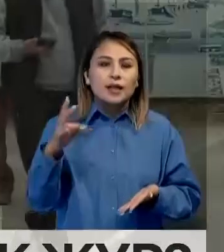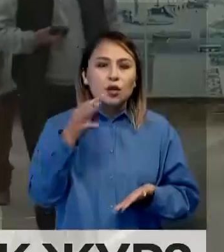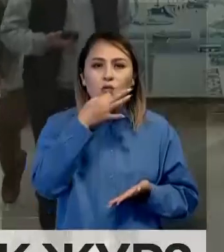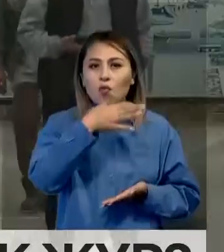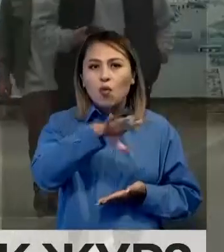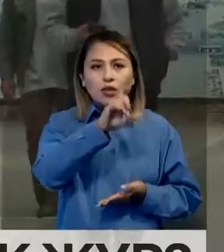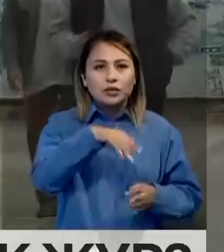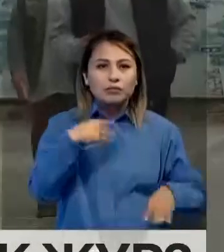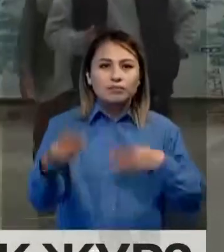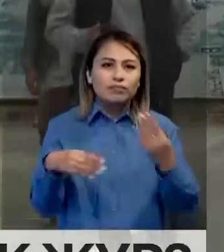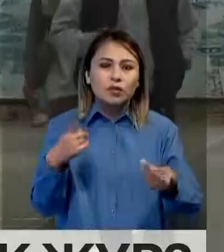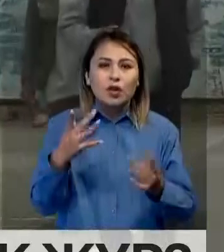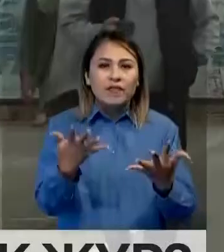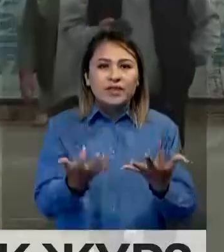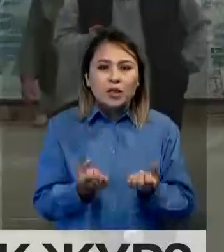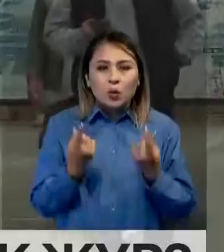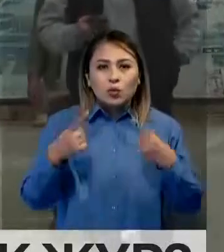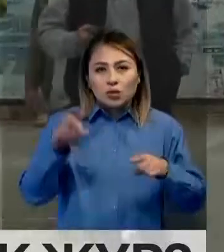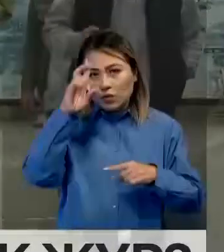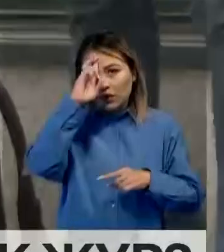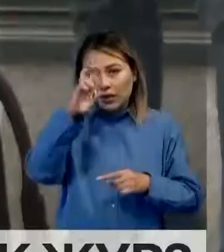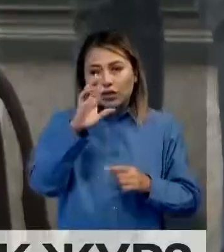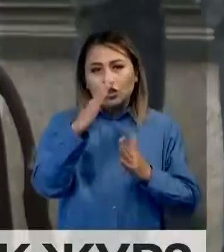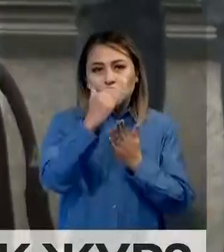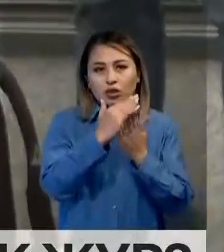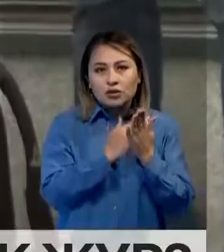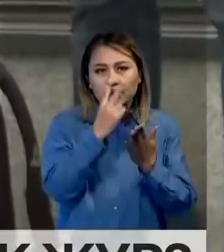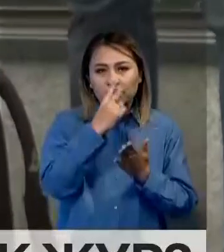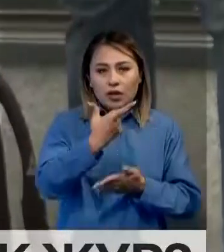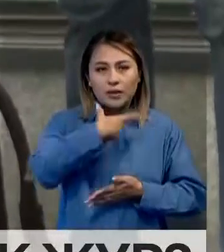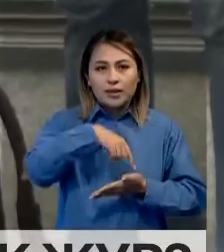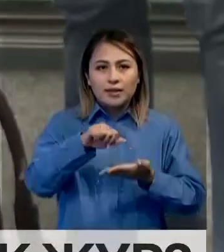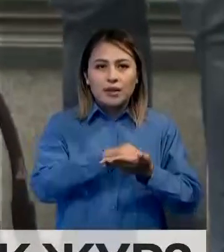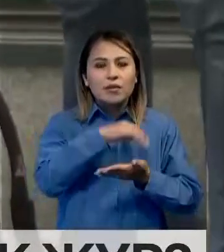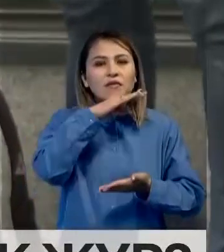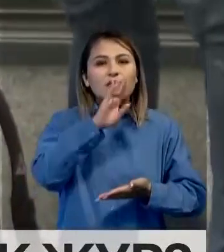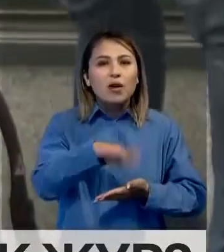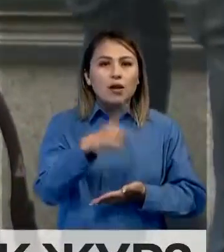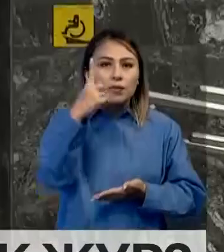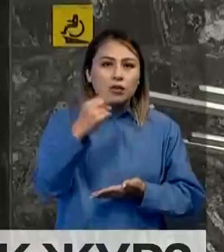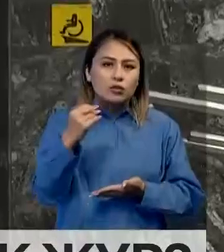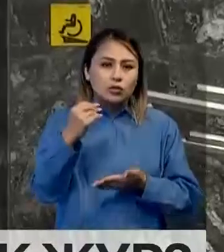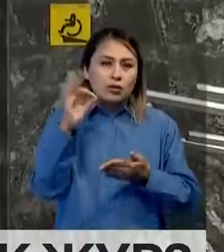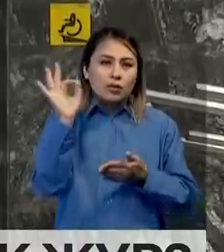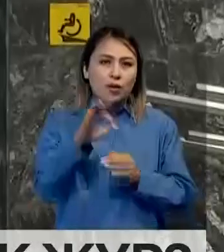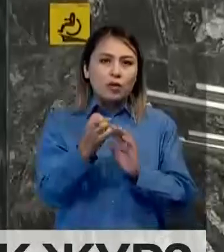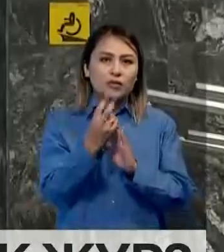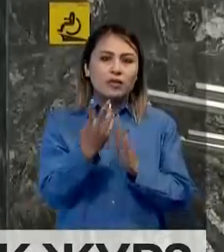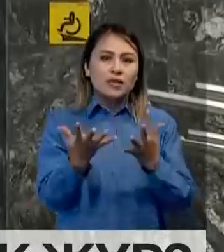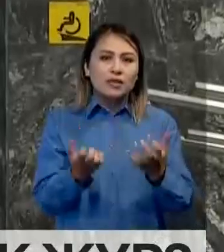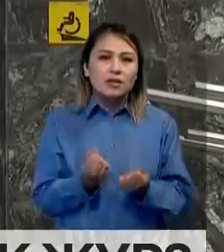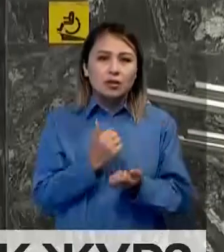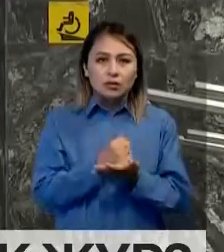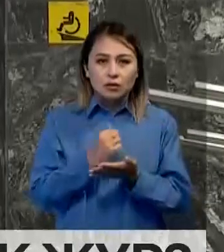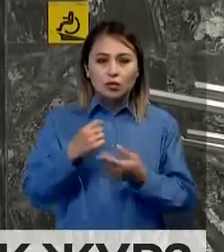шетелдікке беріле береді. Оны алу үшін өзге мемлекеттің азаматына тек жеке басын куәландыратын құжат жеткілікті. Бір күннің ішінде 12 сан қолына тиеді. Дәл